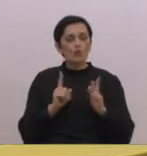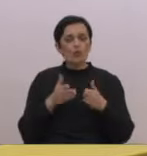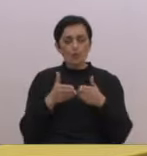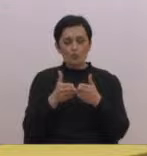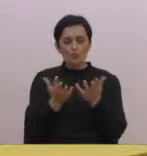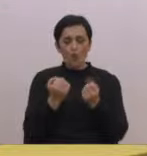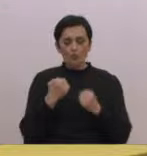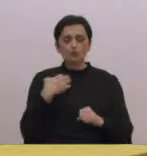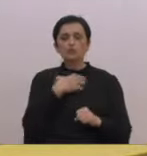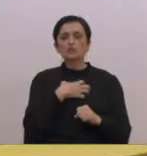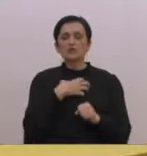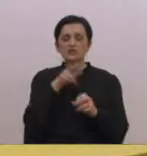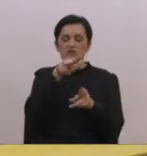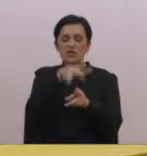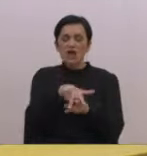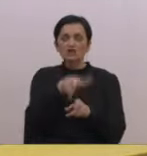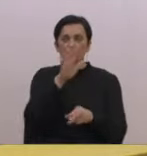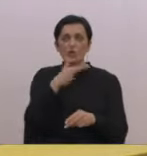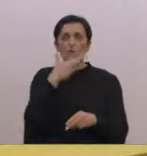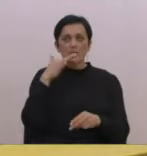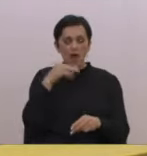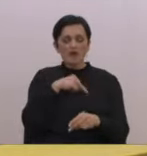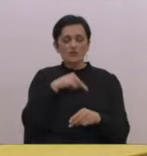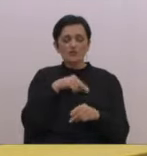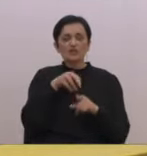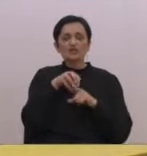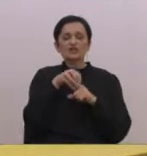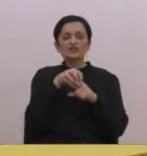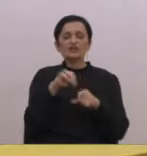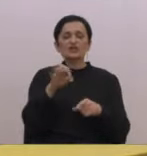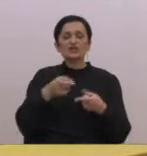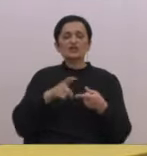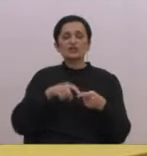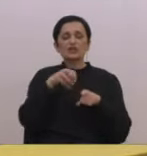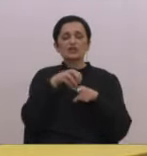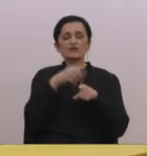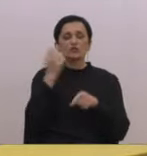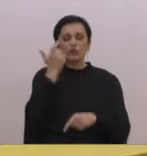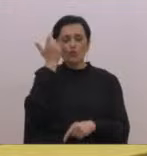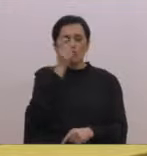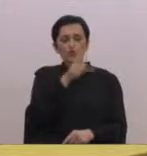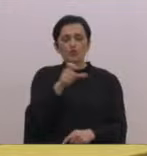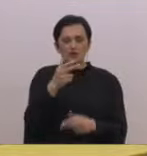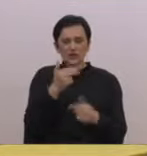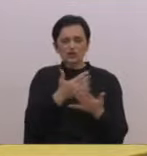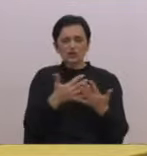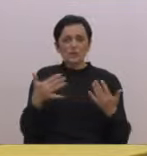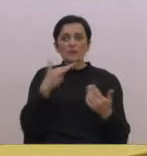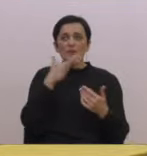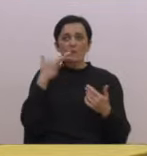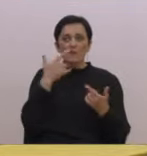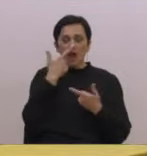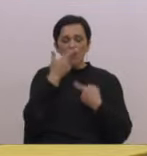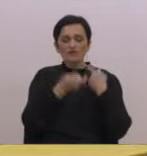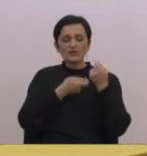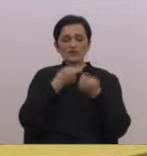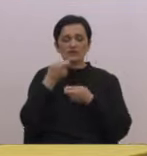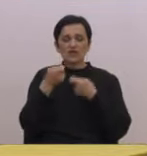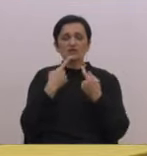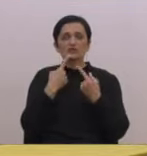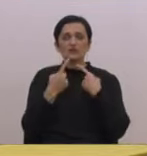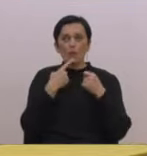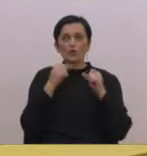ექნება მნიშვნელოვანი დატვირთვა. Აქაც ბევრი გვაქვს ნამუშევარი ტვირთებთან დაკავშირებით, ტვირთმობელებთან და ასე შემდეგ. Ძალიან ბევრი დეტალისზე